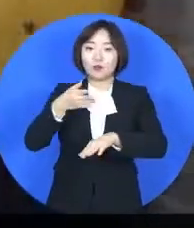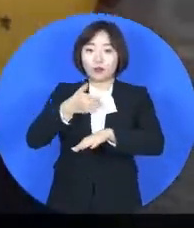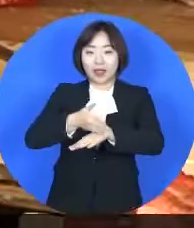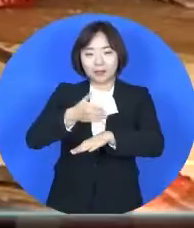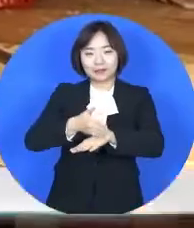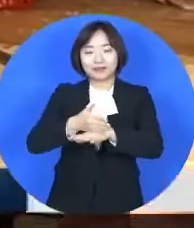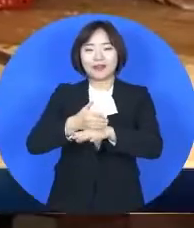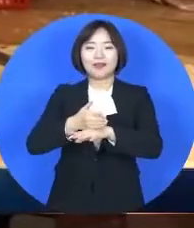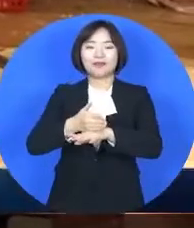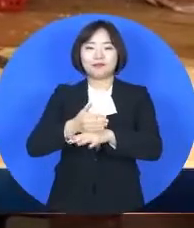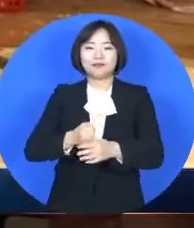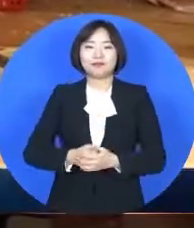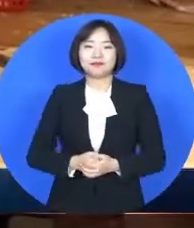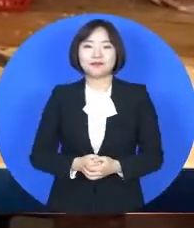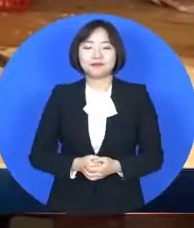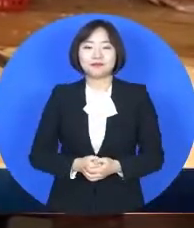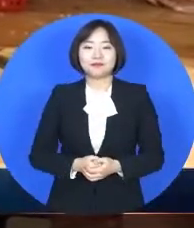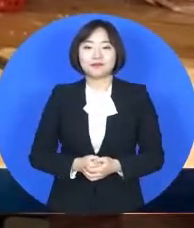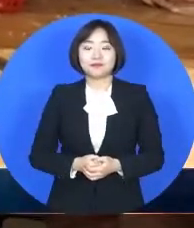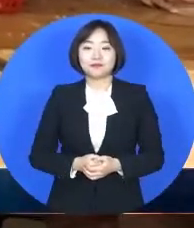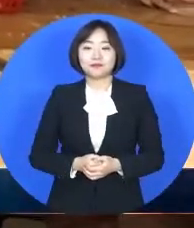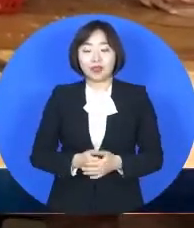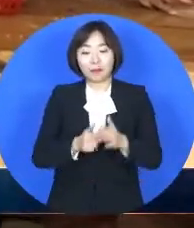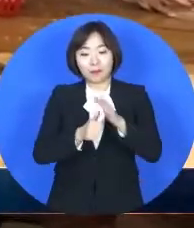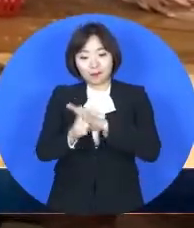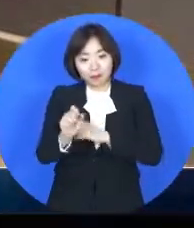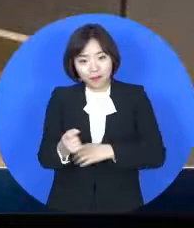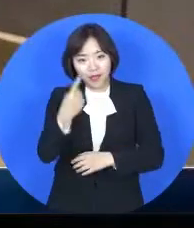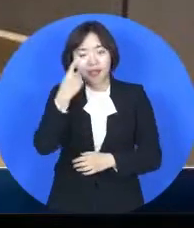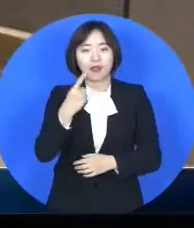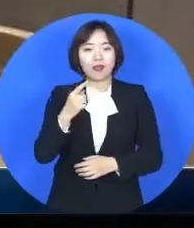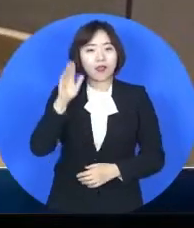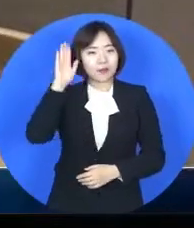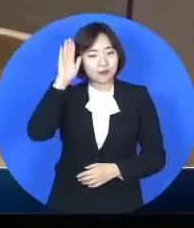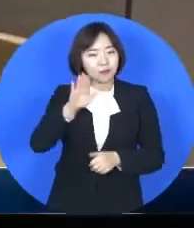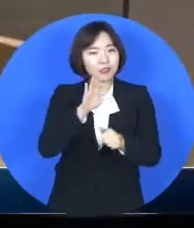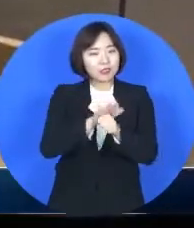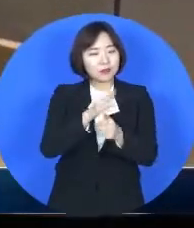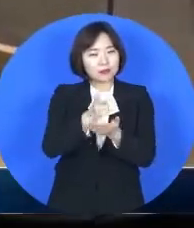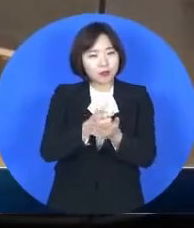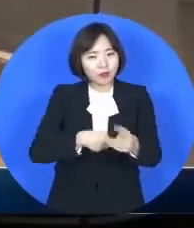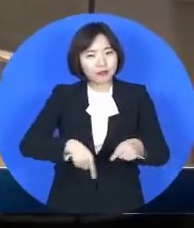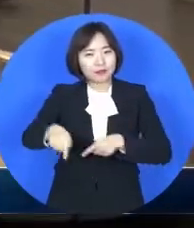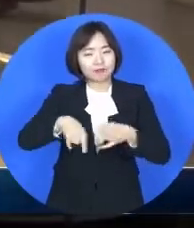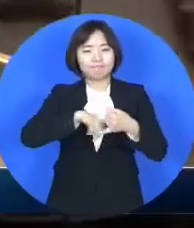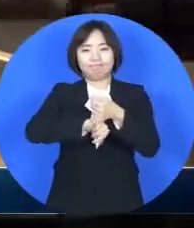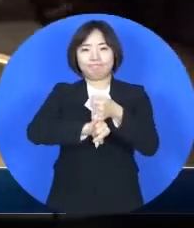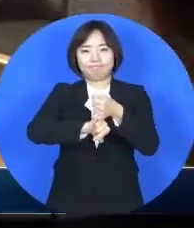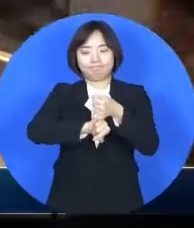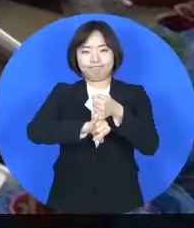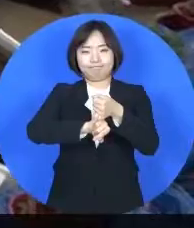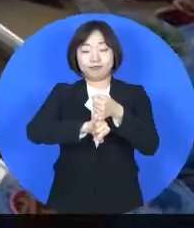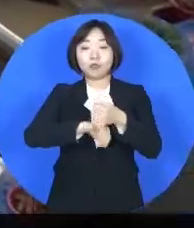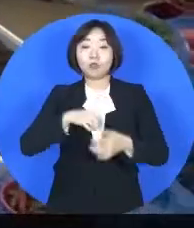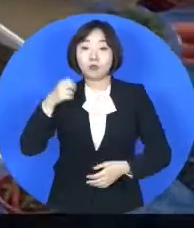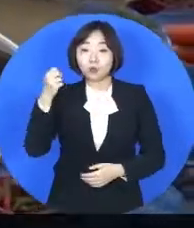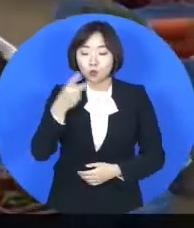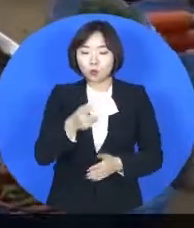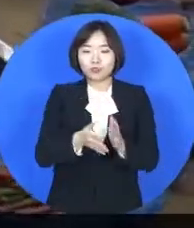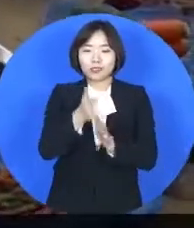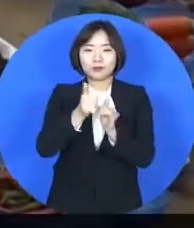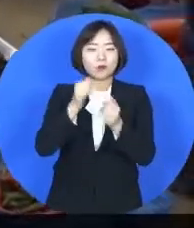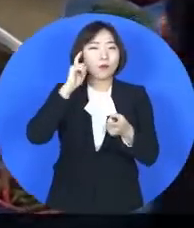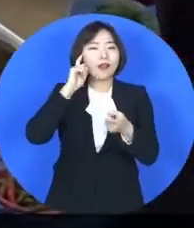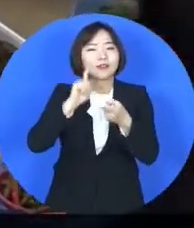전했는데요. 이번 전통시장 방문을 통해 전통시장을 살리는 다양한 지원 정책을 펼칠 것을 약속하고 아울러